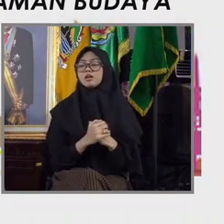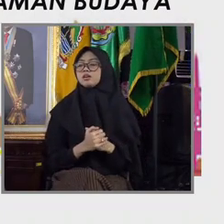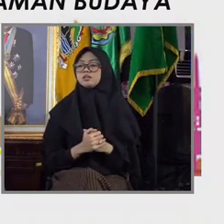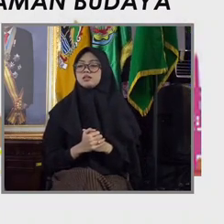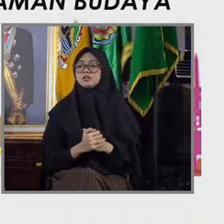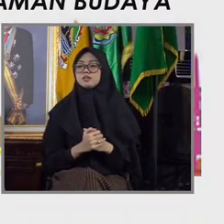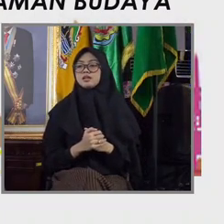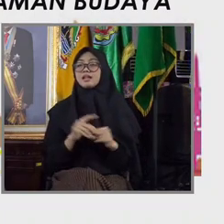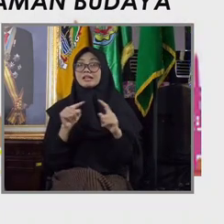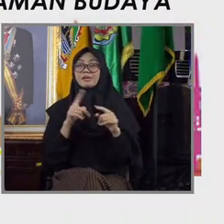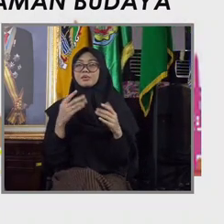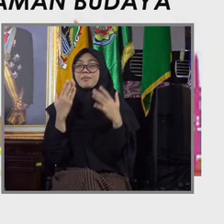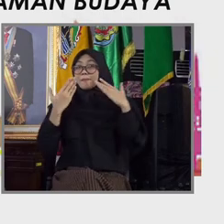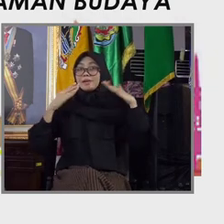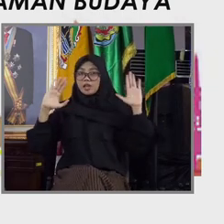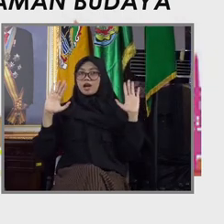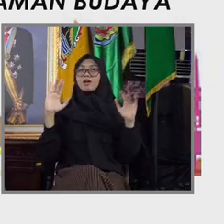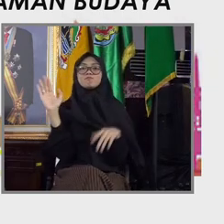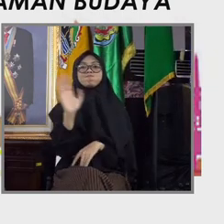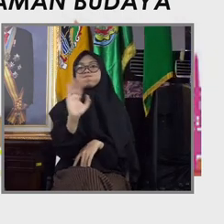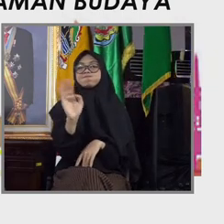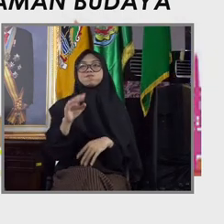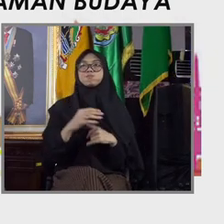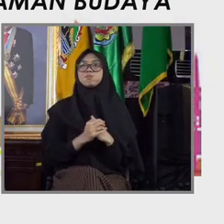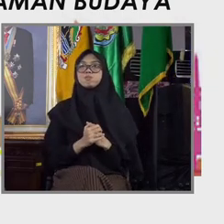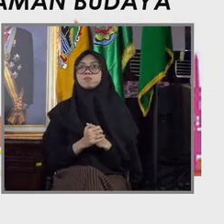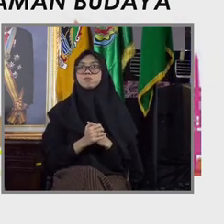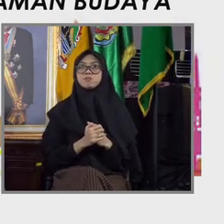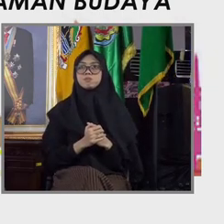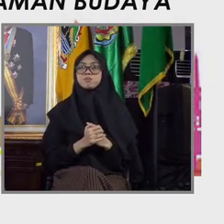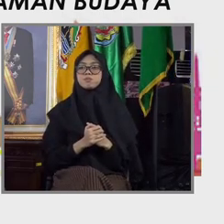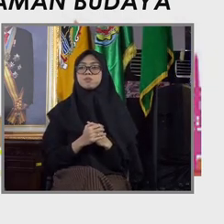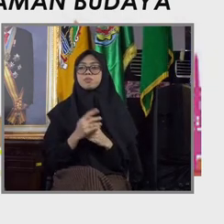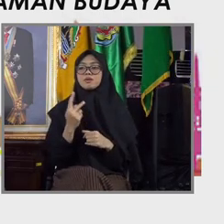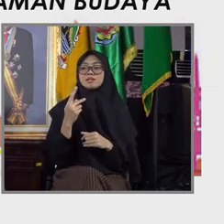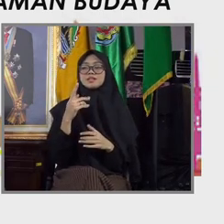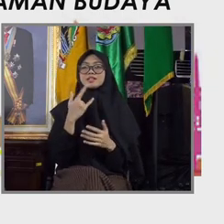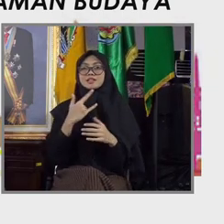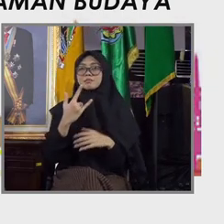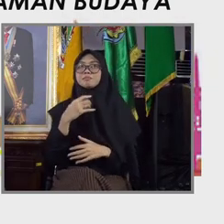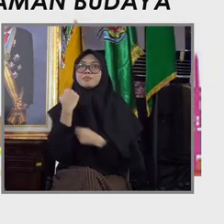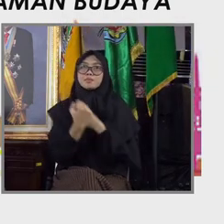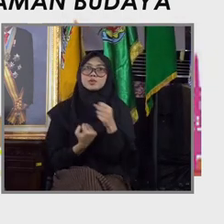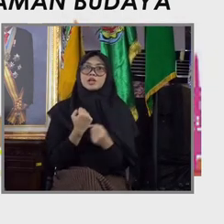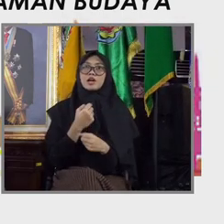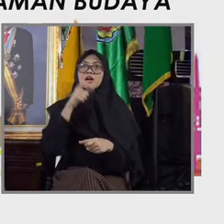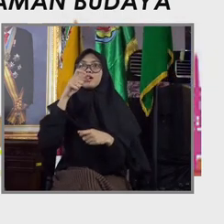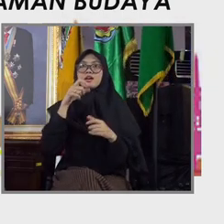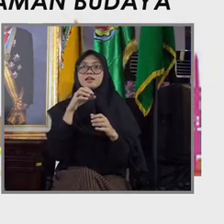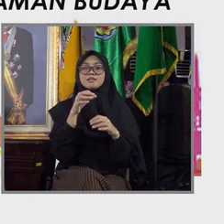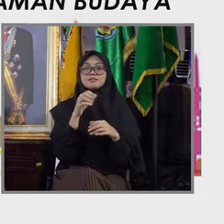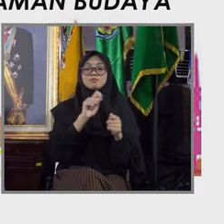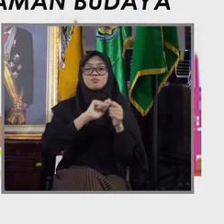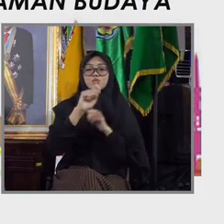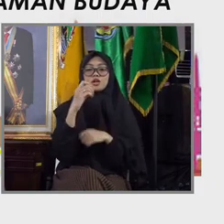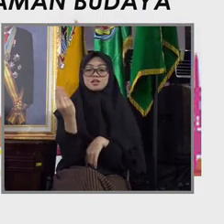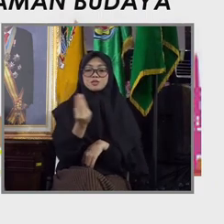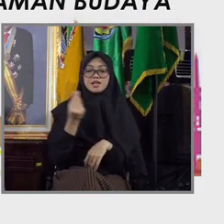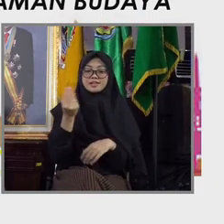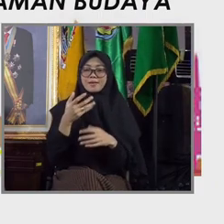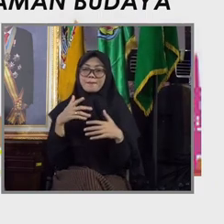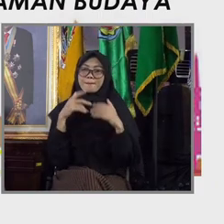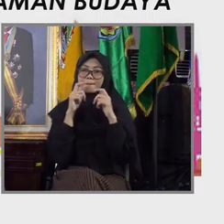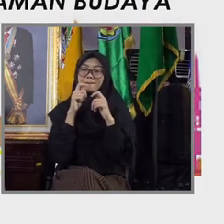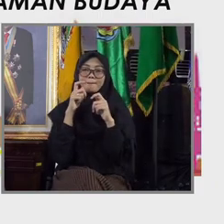pantang menyerah, kami akan terus buat event-event yang menarik supaya orang datang ke Semarang, dan kami juga akan kembangkan destinasi-destinasi